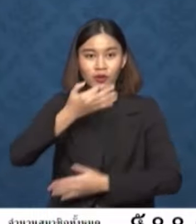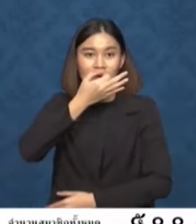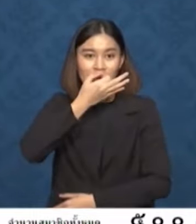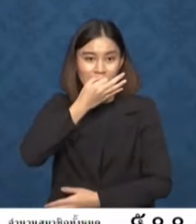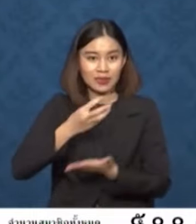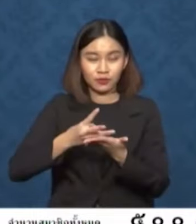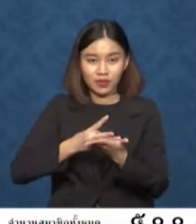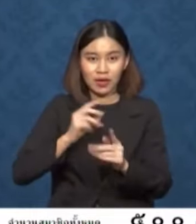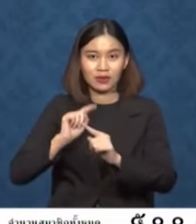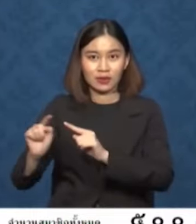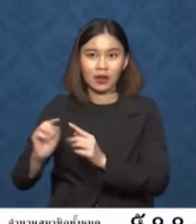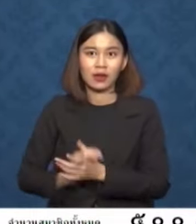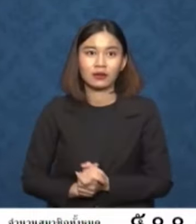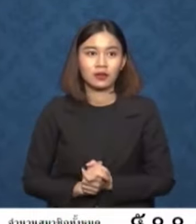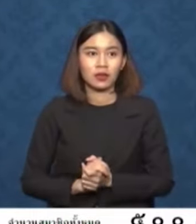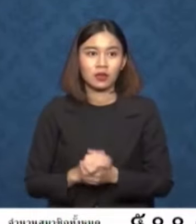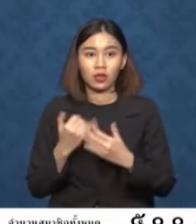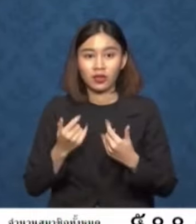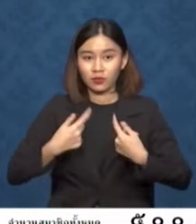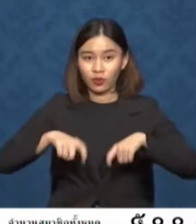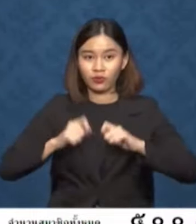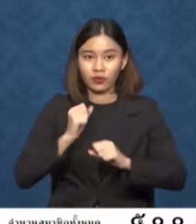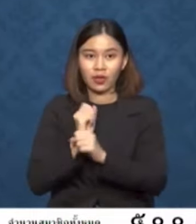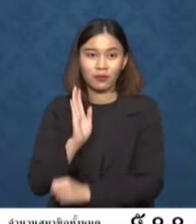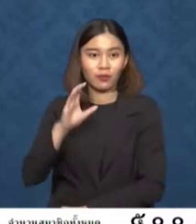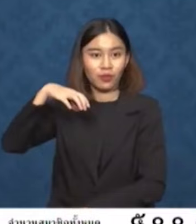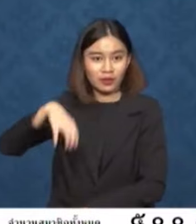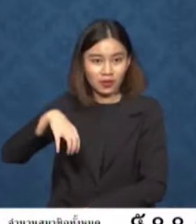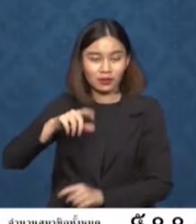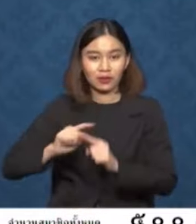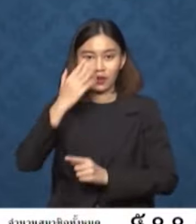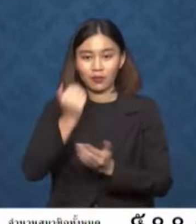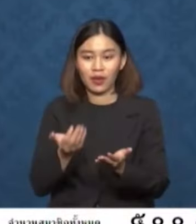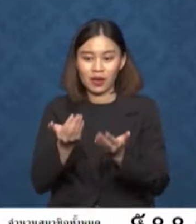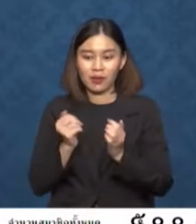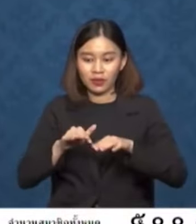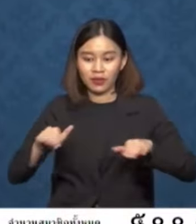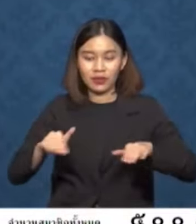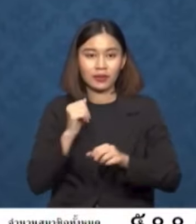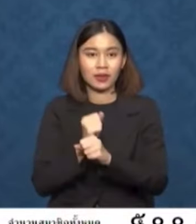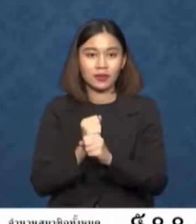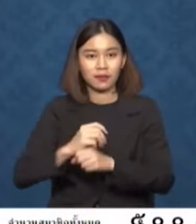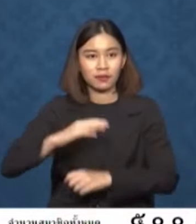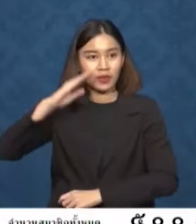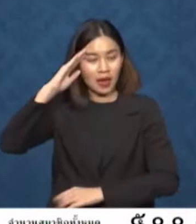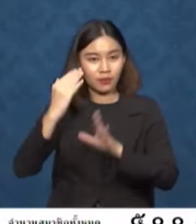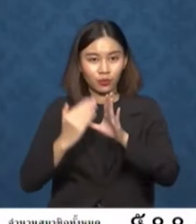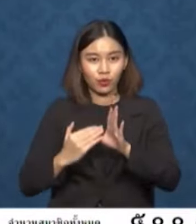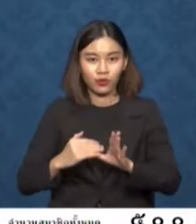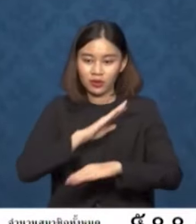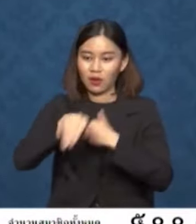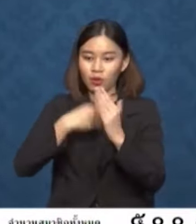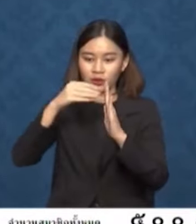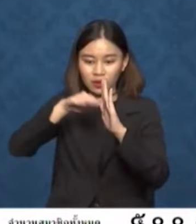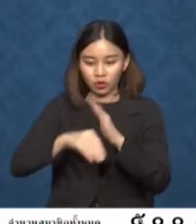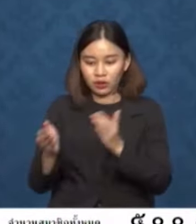วิชาชีพเร็วๆนี้เซ็น Mกับบริษัทยักษ์ใหญ่เพื่อที่จะรับเด็กเข้าทำงานฐานเกณฑ์เหล่านี้คือกระบวน